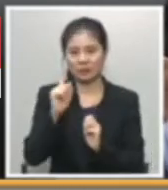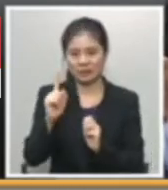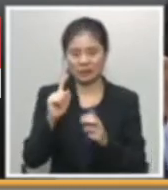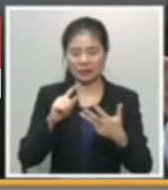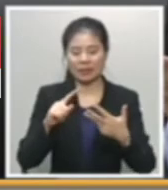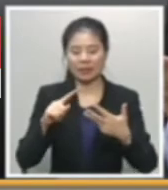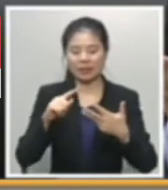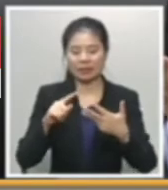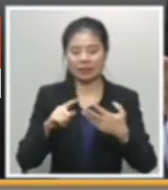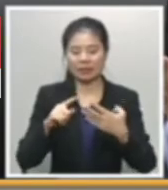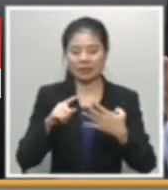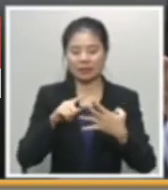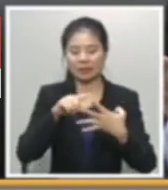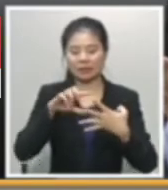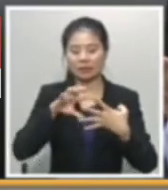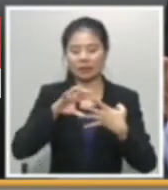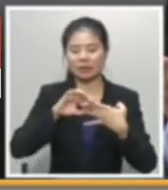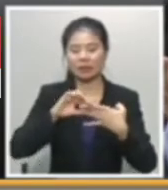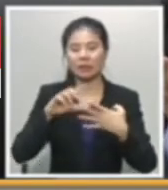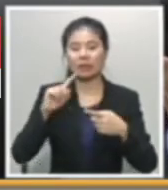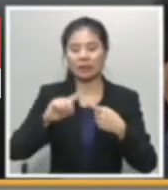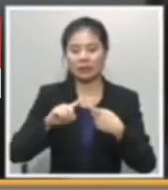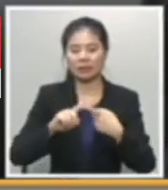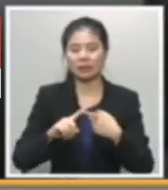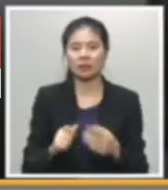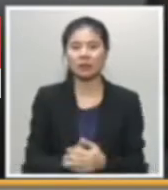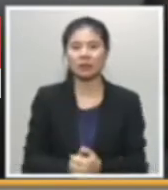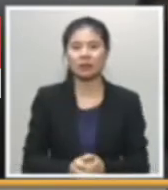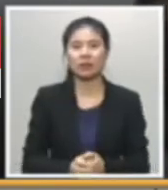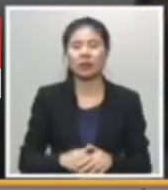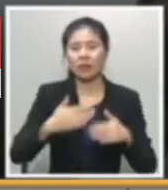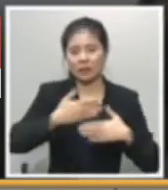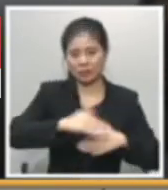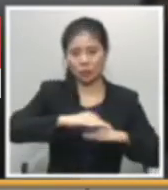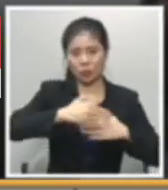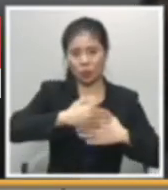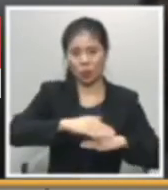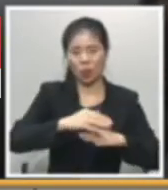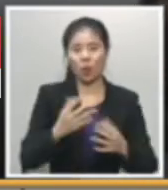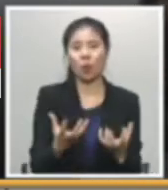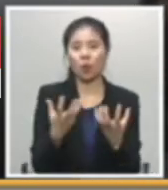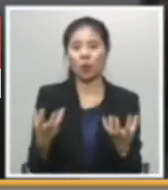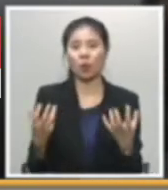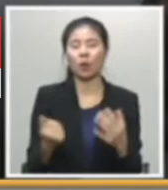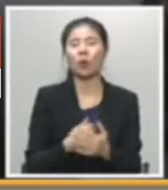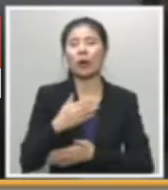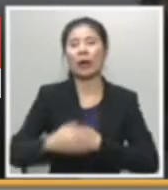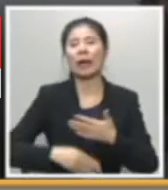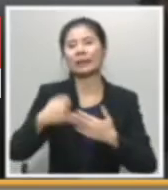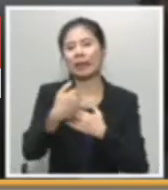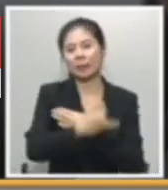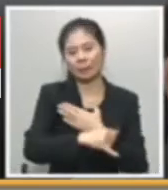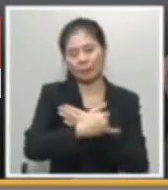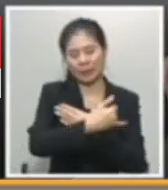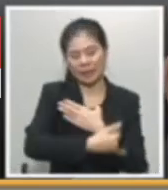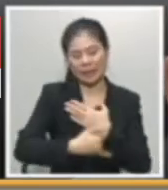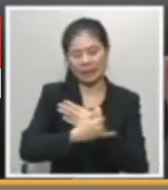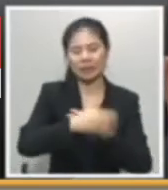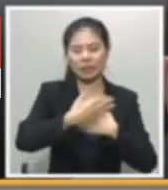กราบเรียนต่อท่านประธานก็คือการส่งออกซึ่งกับผมคงจะรวมในเรื่องเกี่ยวกับบทบาทของ